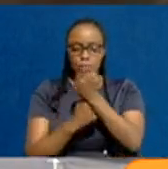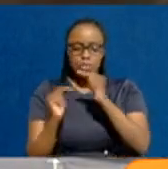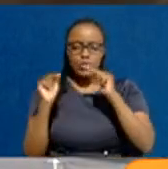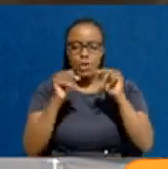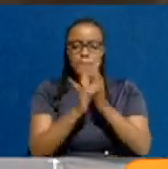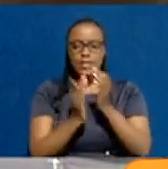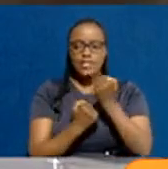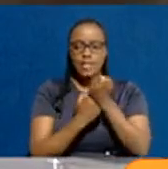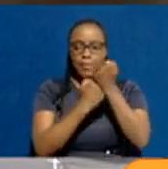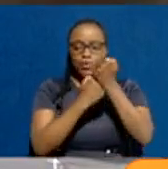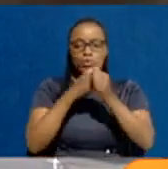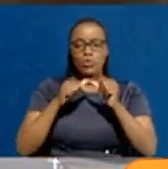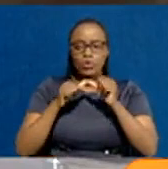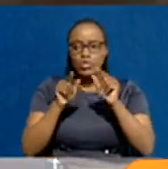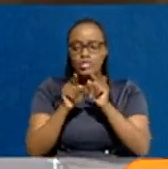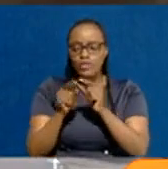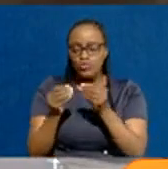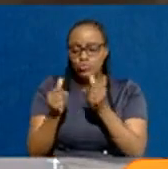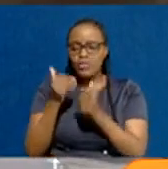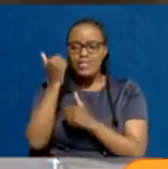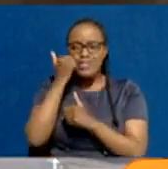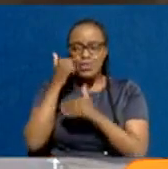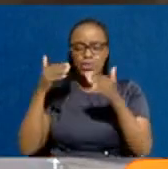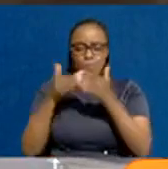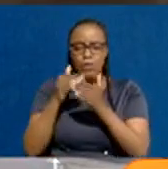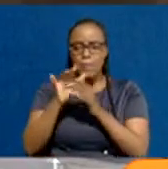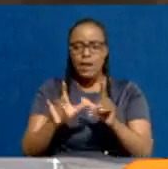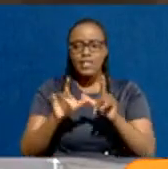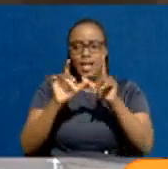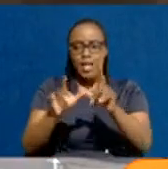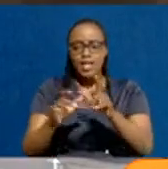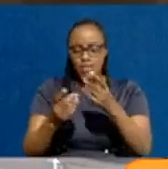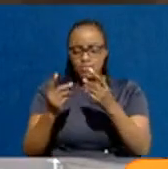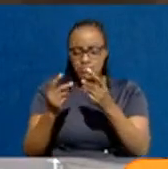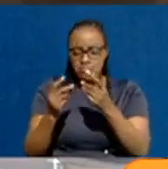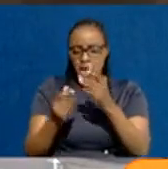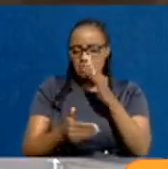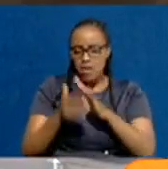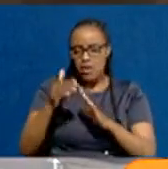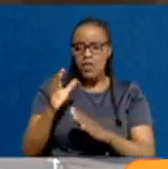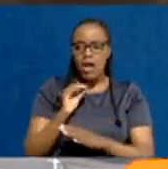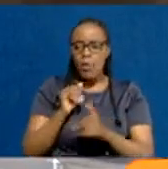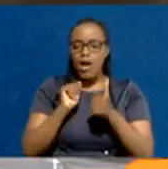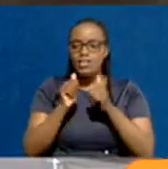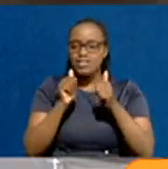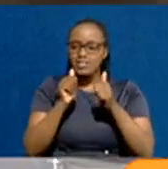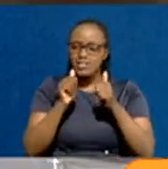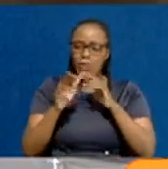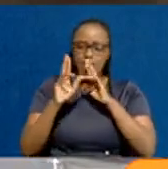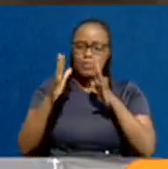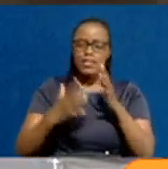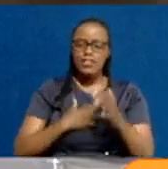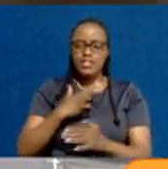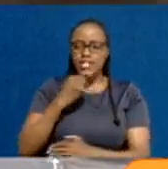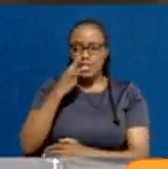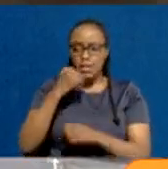ili kumsaidia kuendelea kupambana na ugonjwa ambao ulikatiza talanta yake ghafla. Mwanaspoti wetu Luqman Mahmoud alimtembelea nyumbani kwake